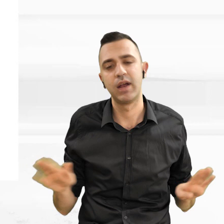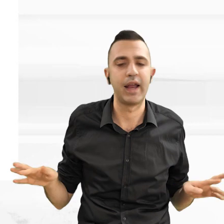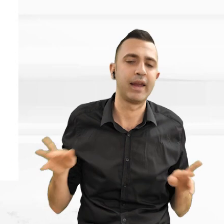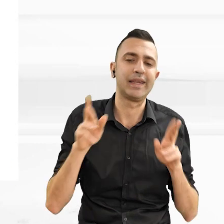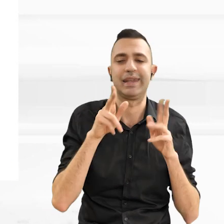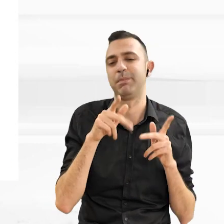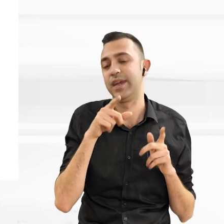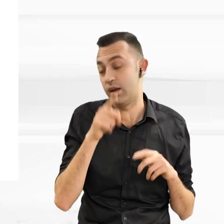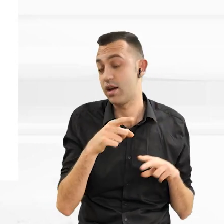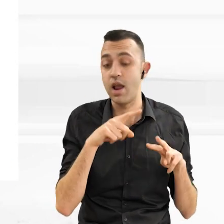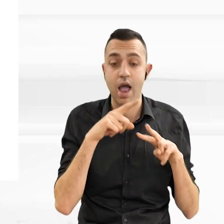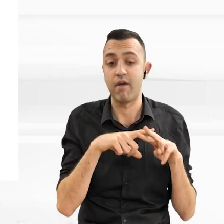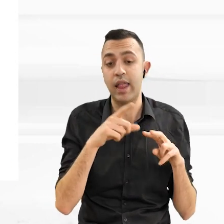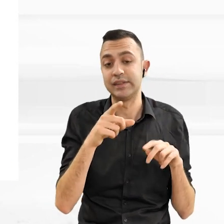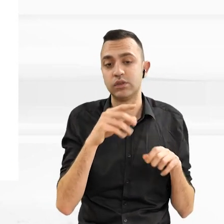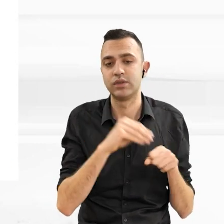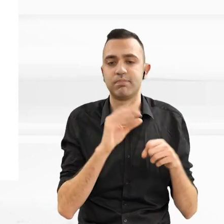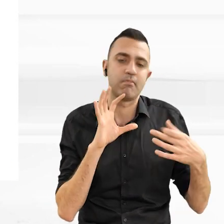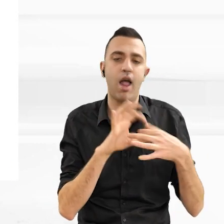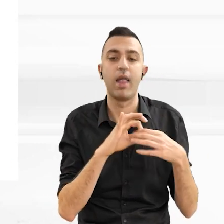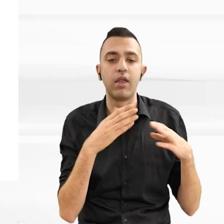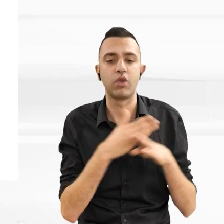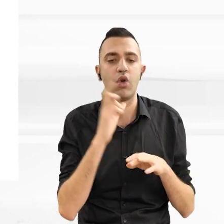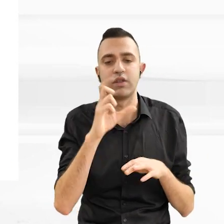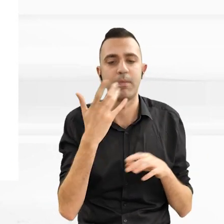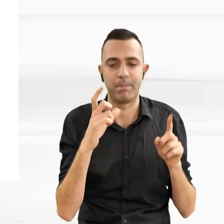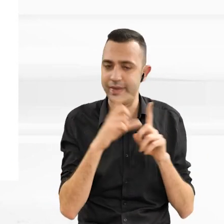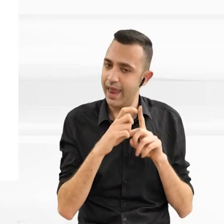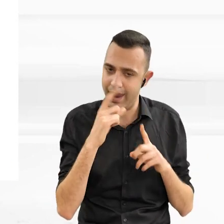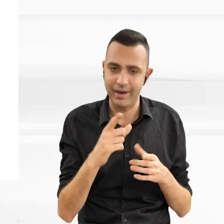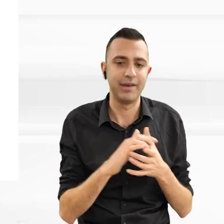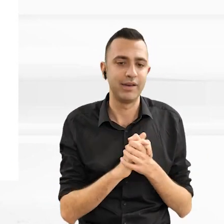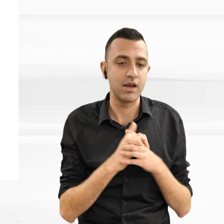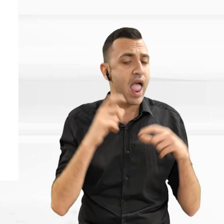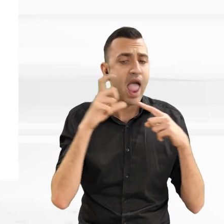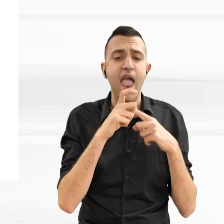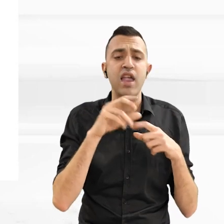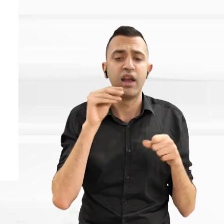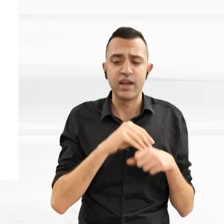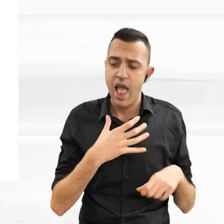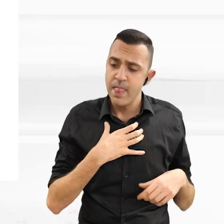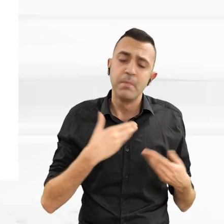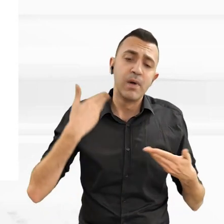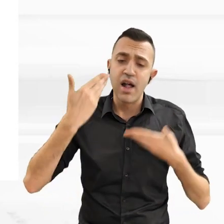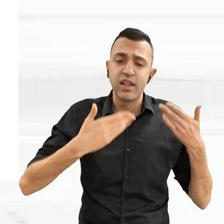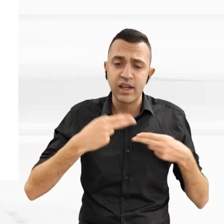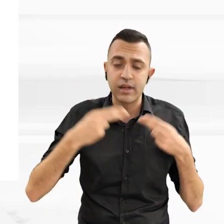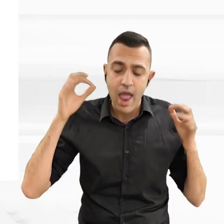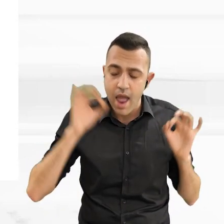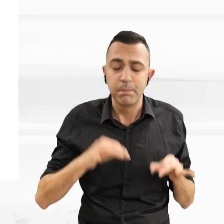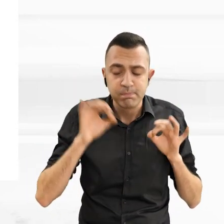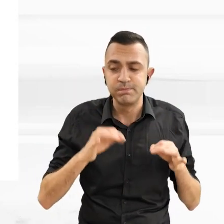hocalarınız Evet tam olarak aradığımız cevap şey seçeneği E7 bakalım kendimizi ifade ederken genellikle